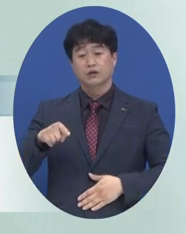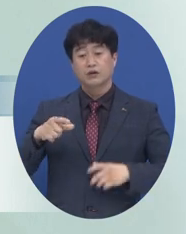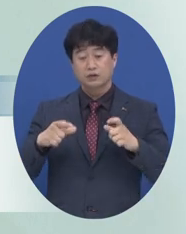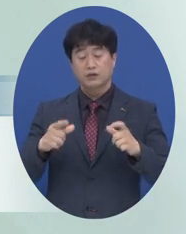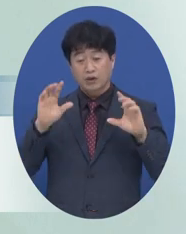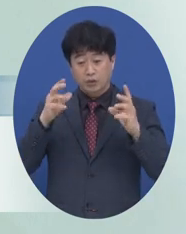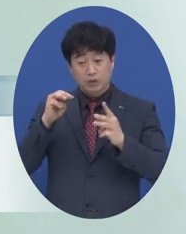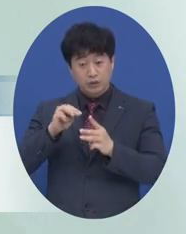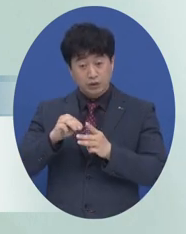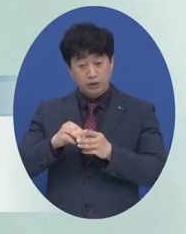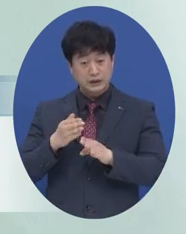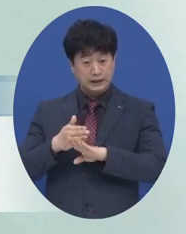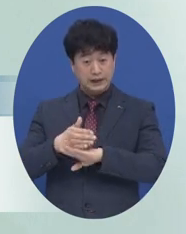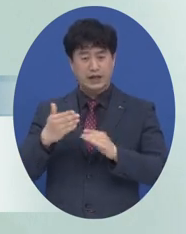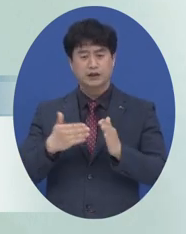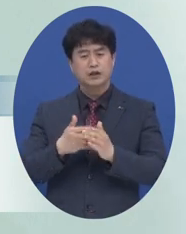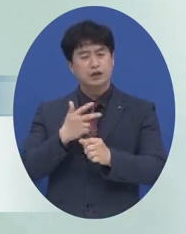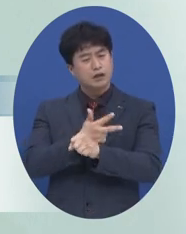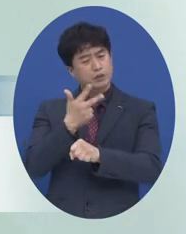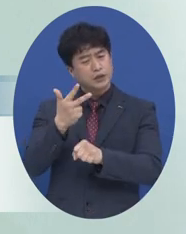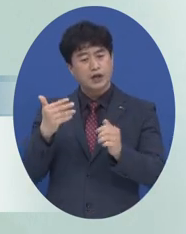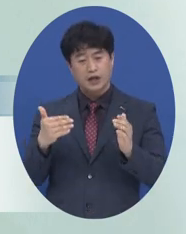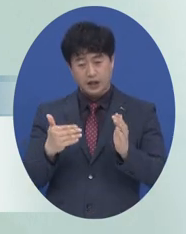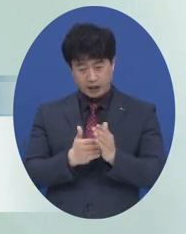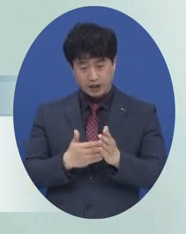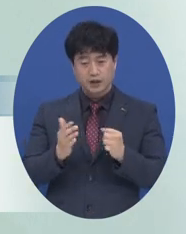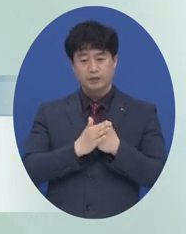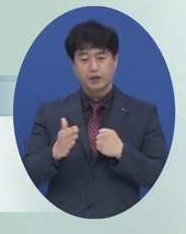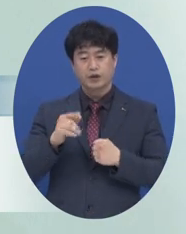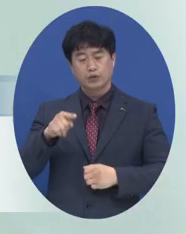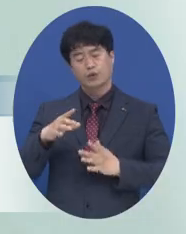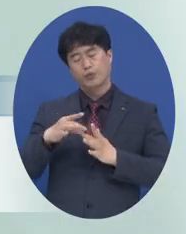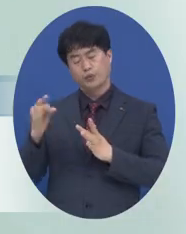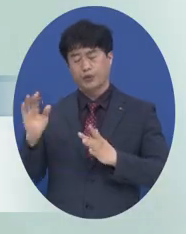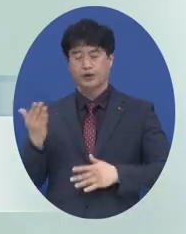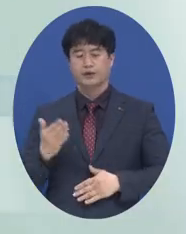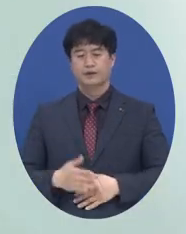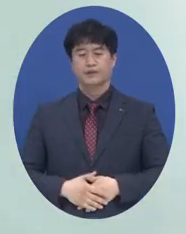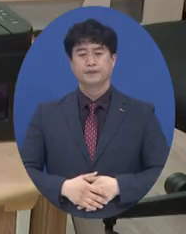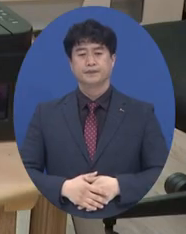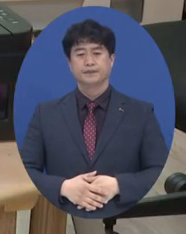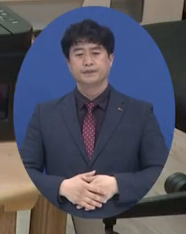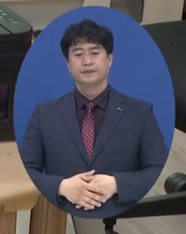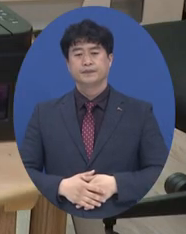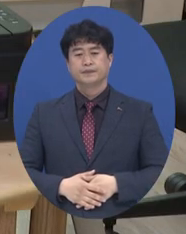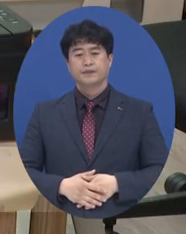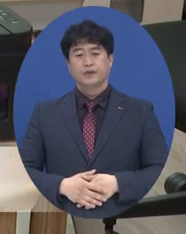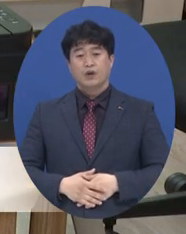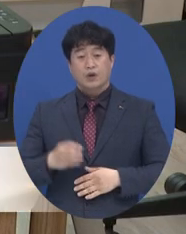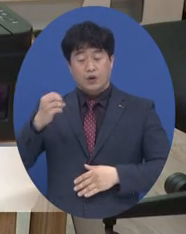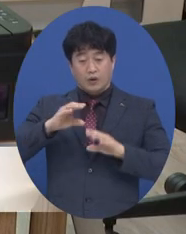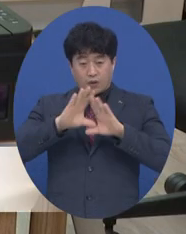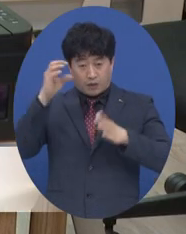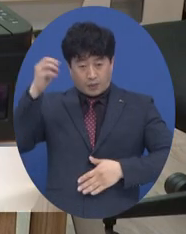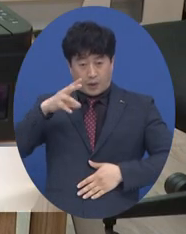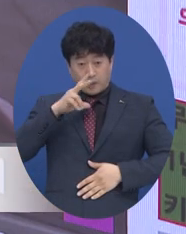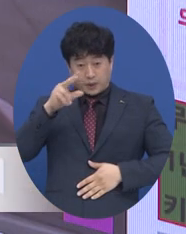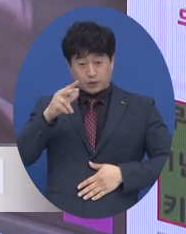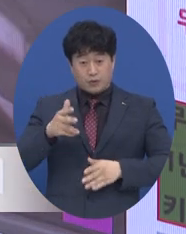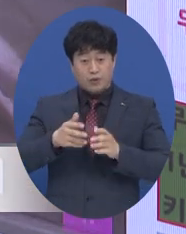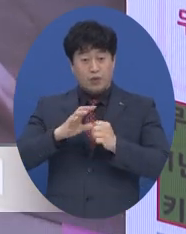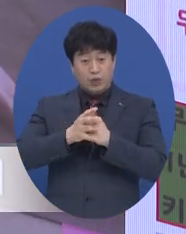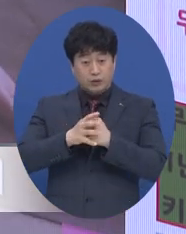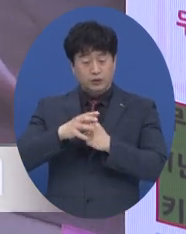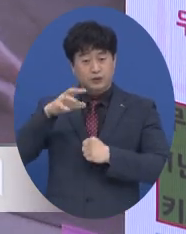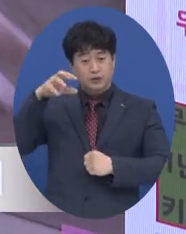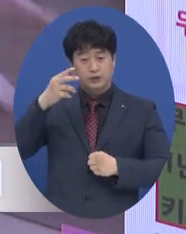아동 돌봄은 이제 늦게까지 7시까지 뭐 하는 곳이다 보니까 이쪽으로 선택을. 광명과 파주,